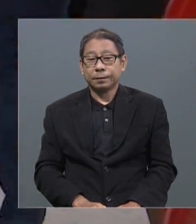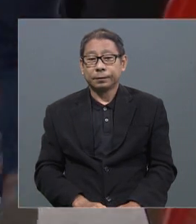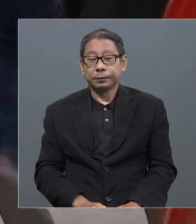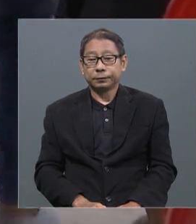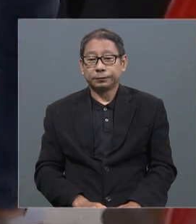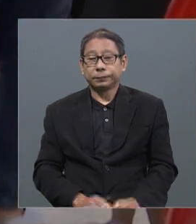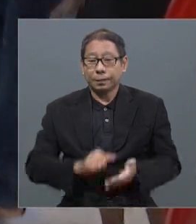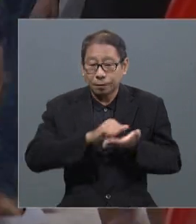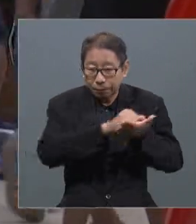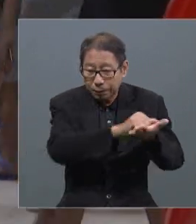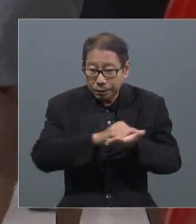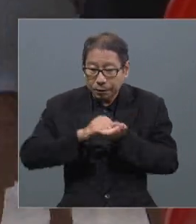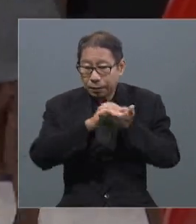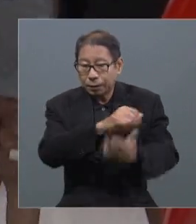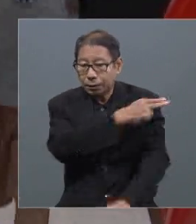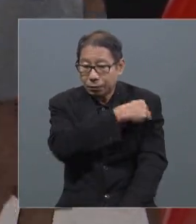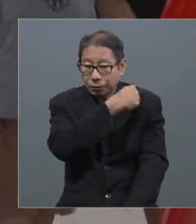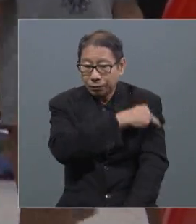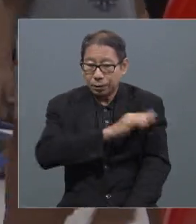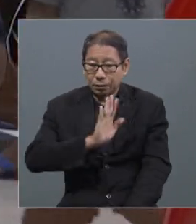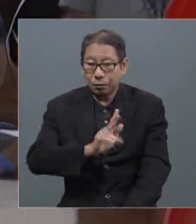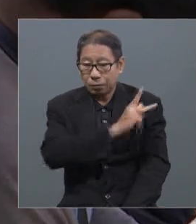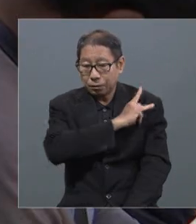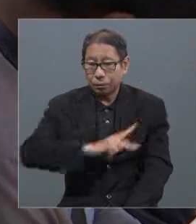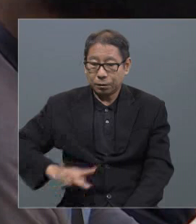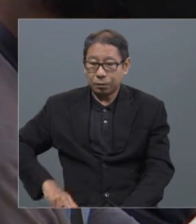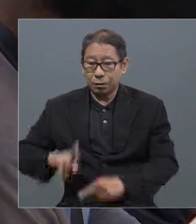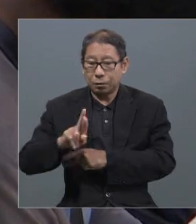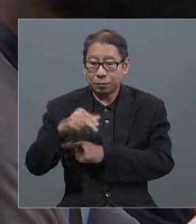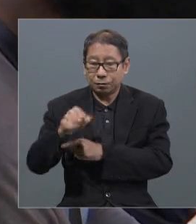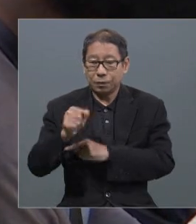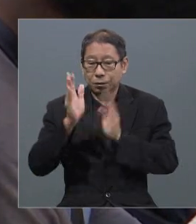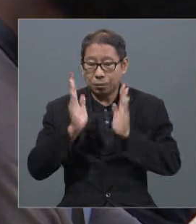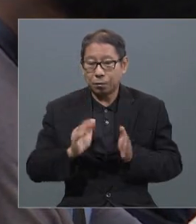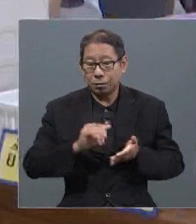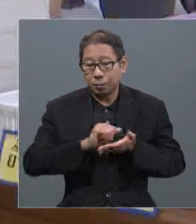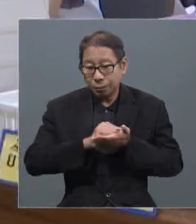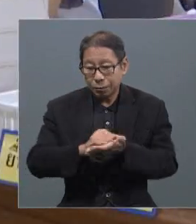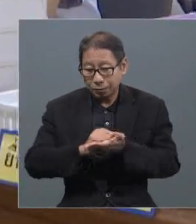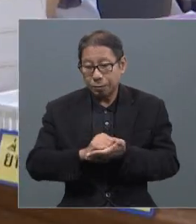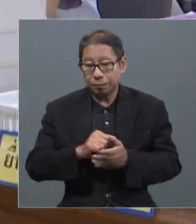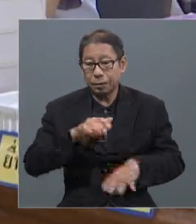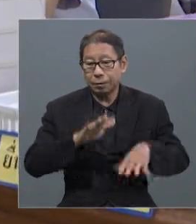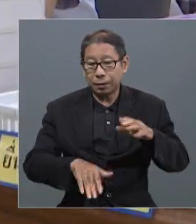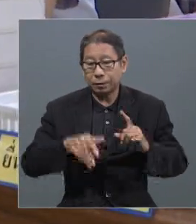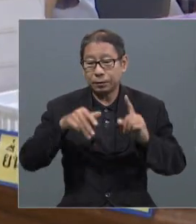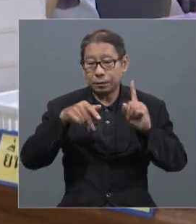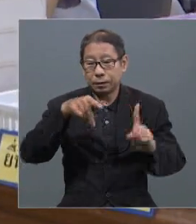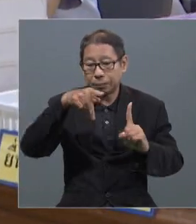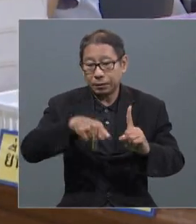การให้บริการของโรงพยาบาลสมเด็จพระยุพราชสระแก้วมีผู้มารับบริการเฉลี่ย 1,400 ร